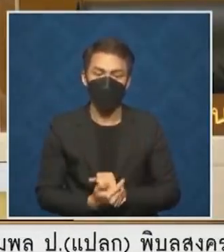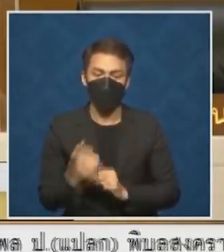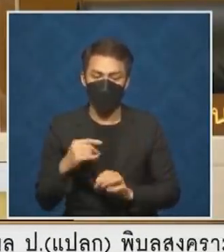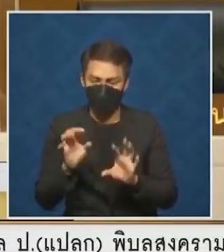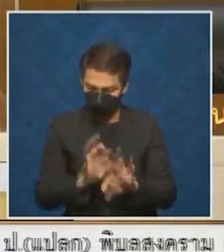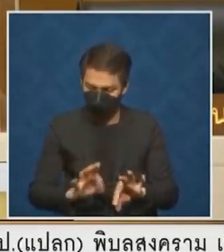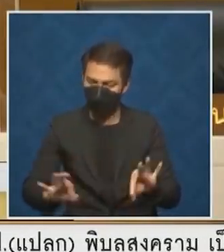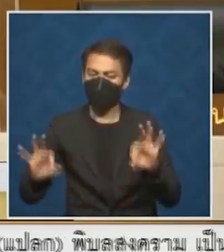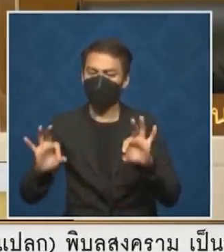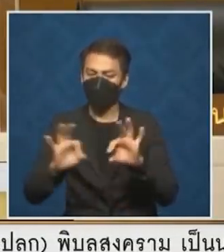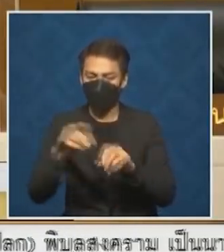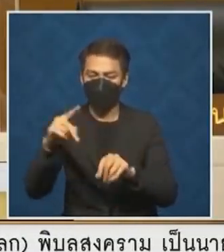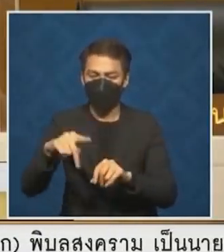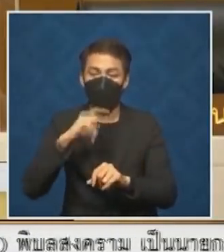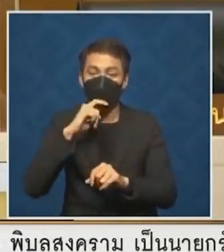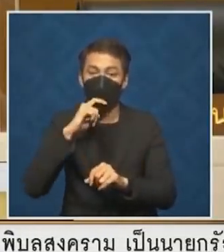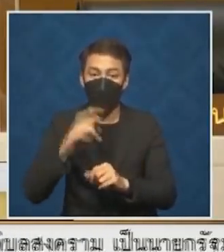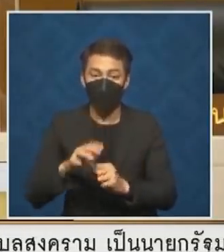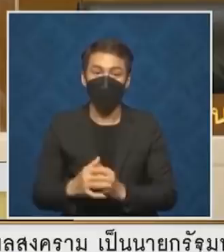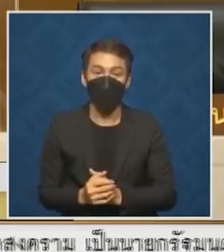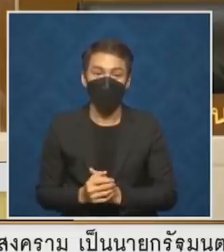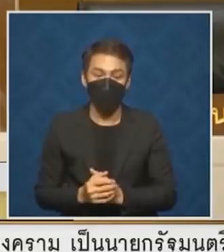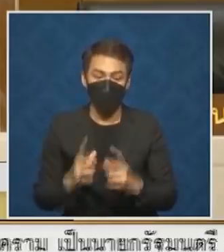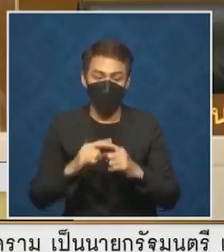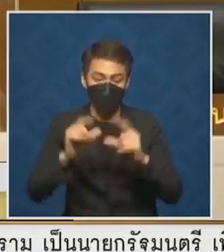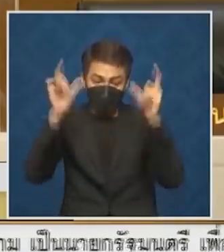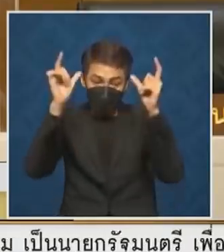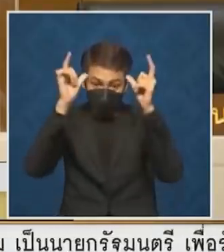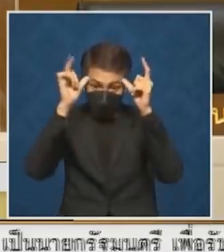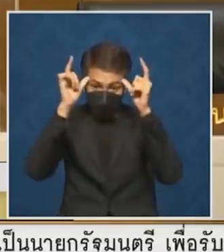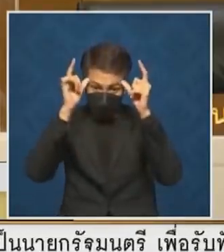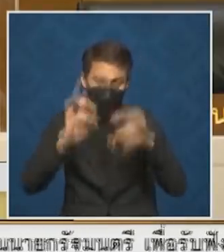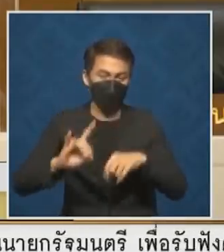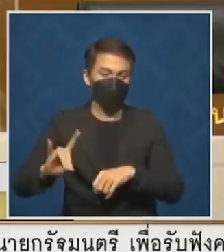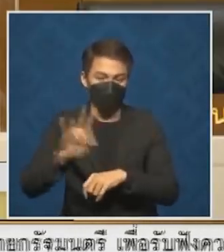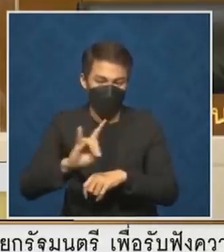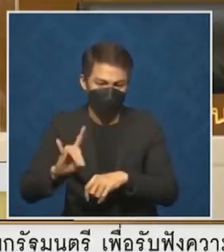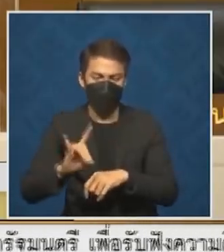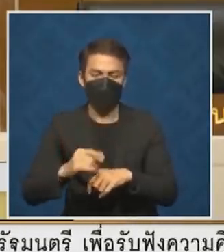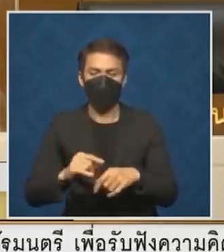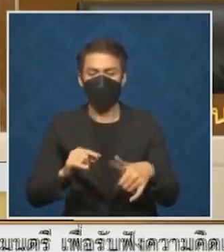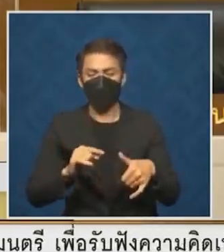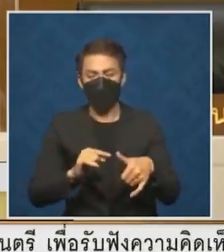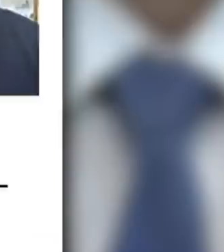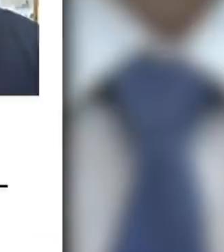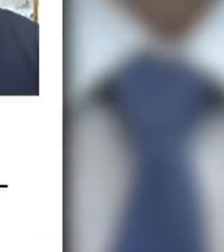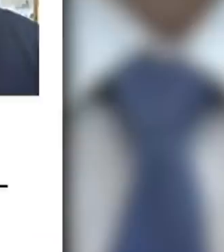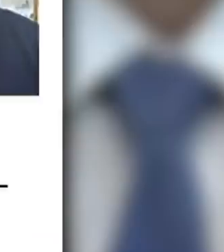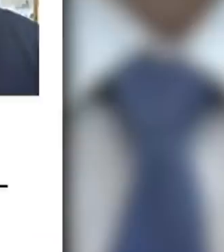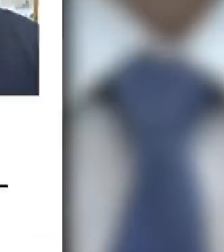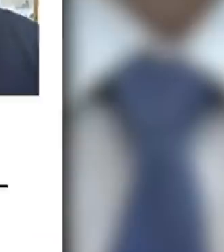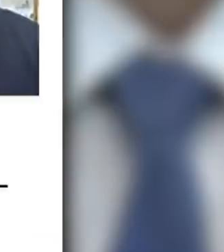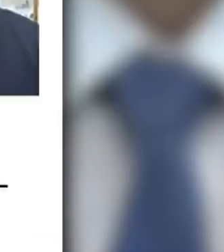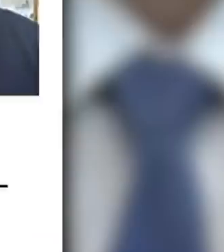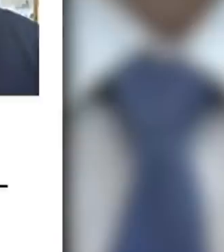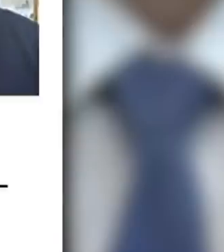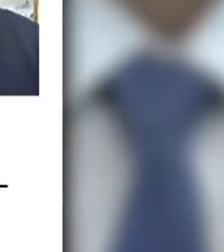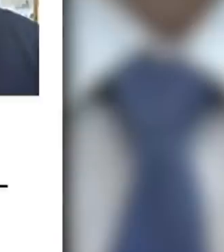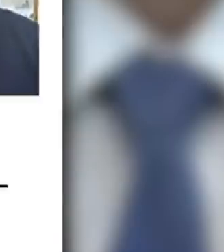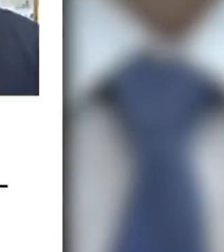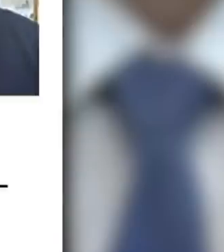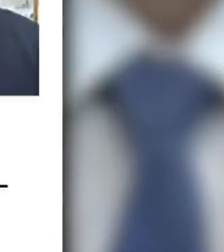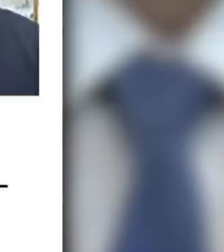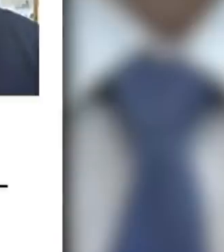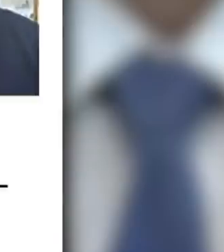วันนี้ในคอลัมน์ว่าถ้าฝ่ายค้านจะโจมตีคิดว่าจุดตายของรัฐบาลชุดนี้จุด